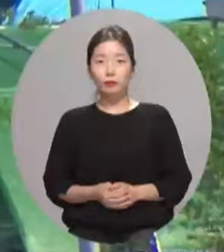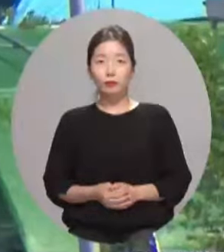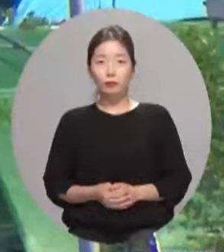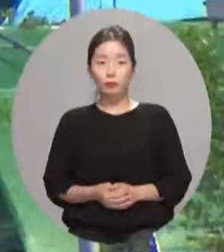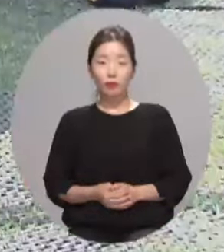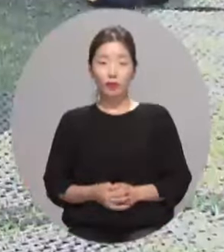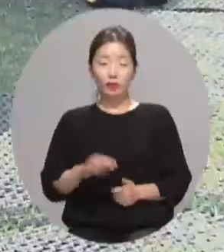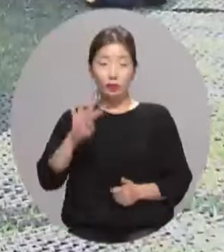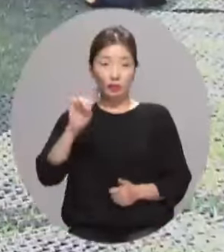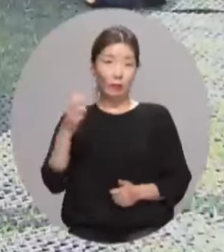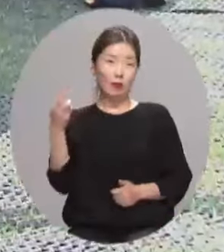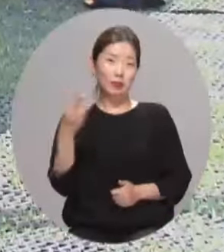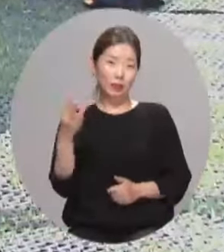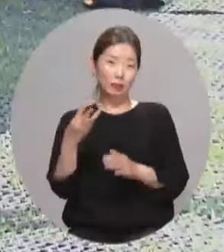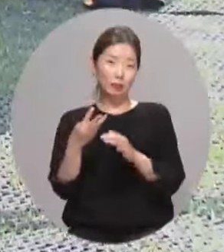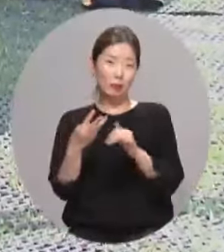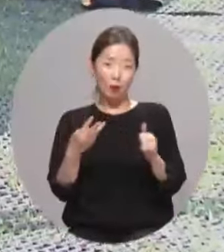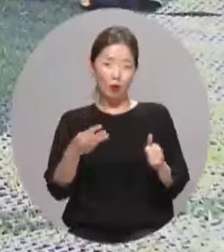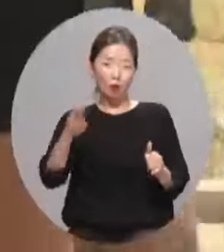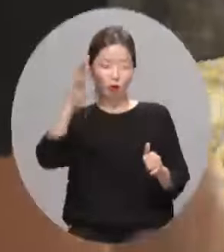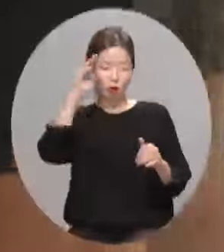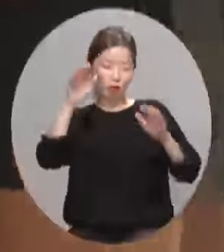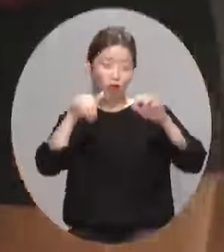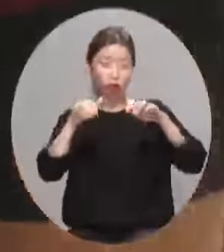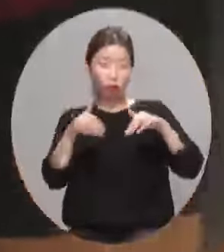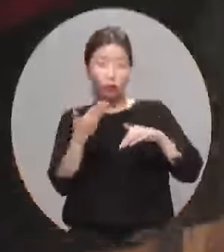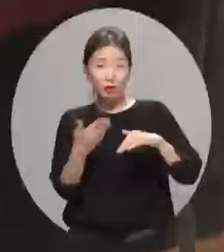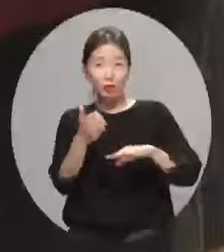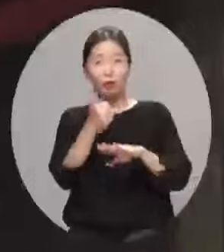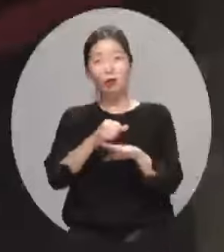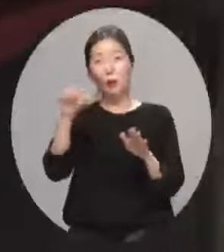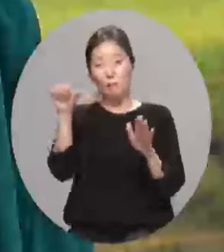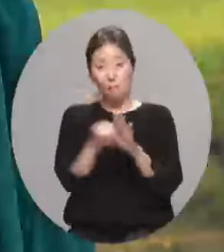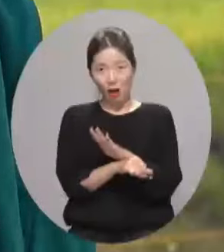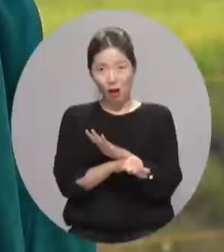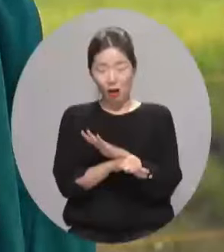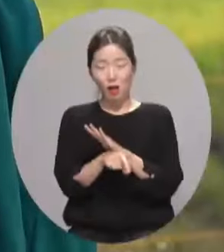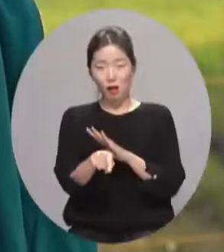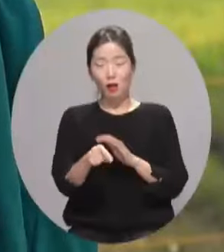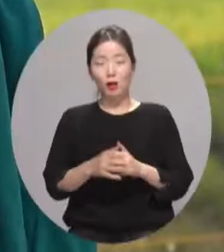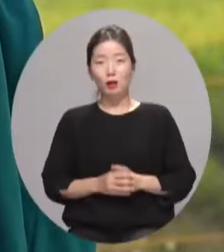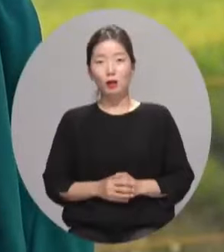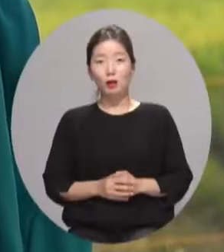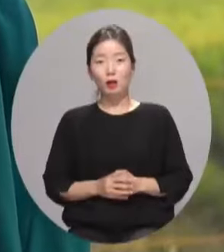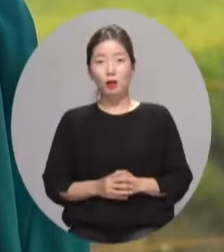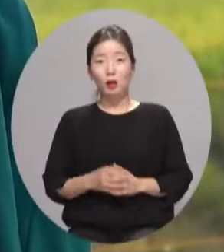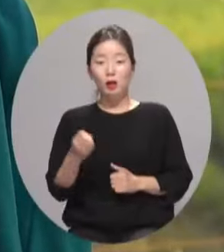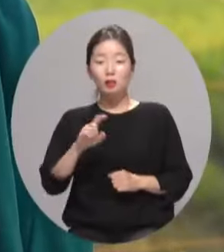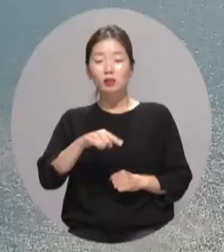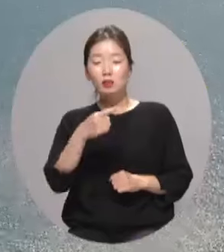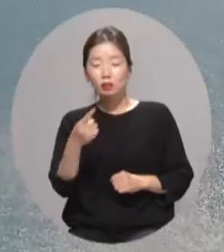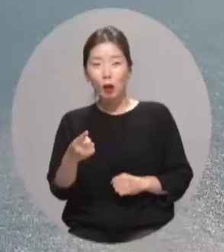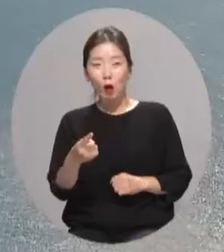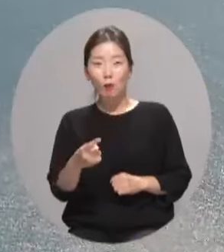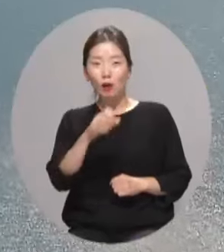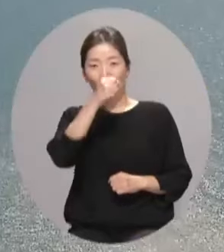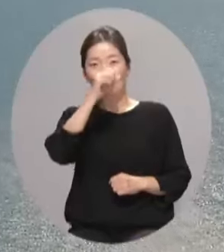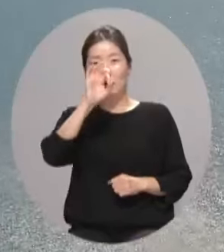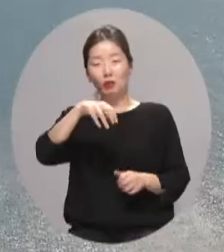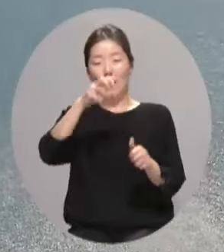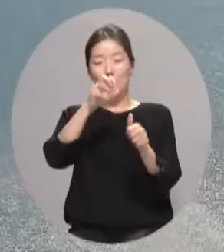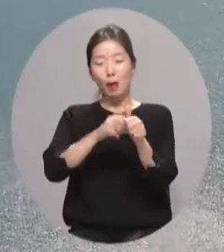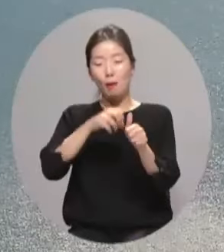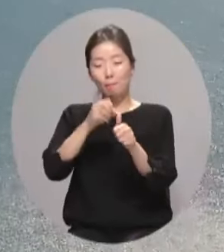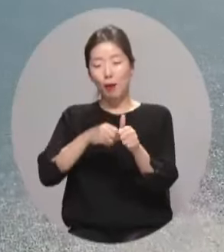전 세계 4만 3천여 스카우트를 불러보았지만 파국으로 끝난 새만금 세계잼버리, 그리고 이어진 대폭적인